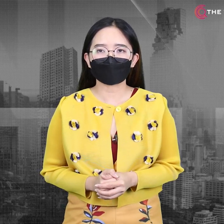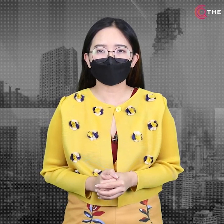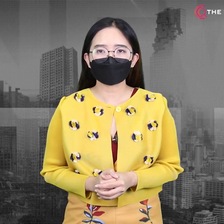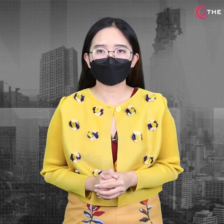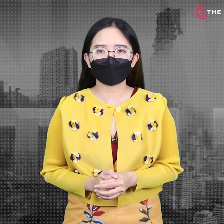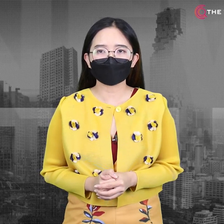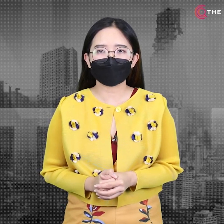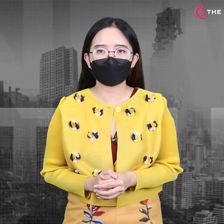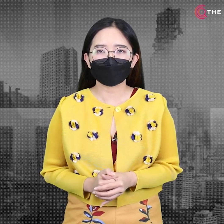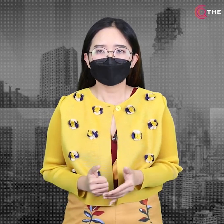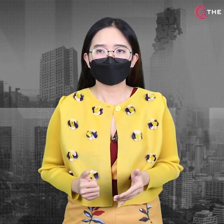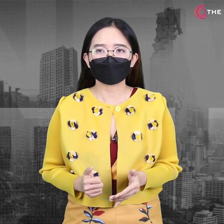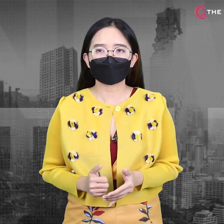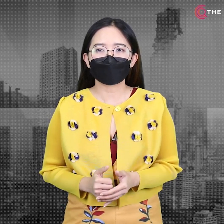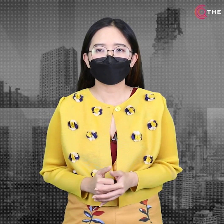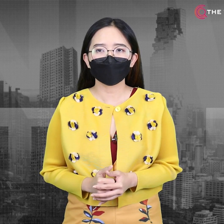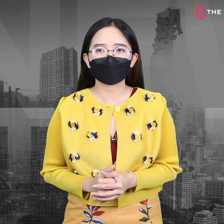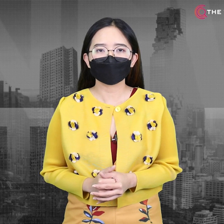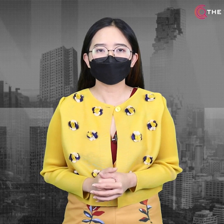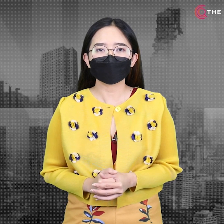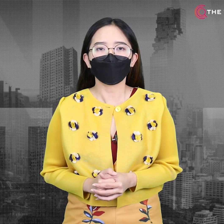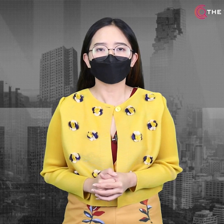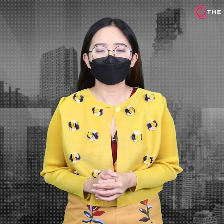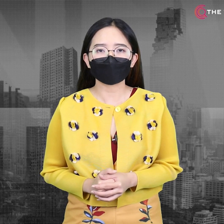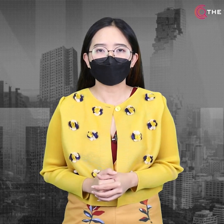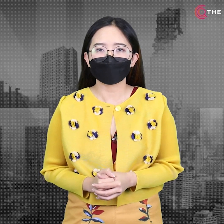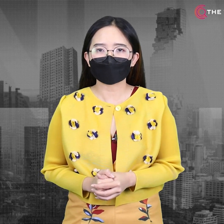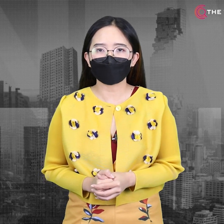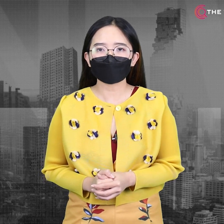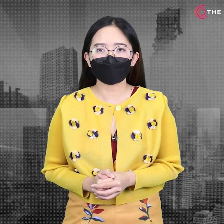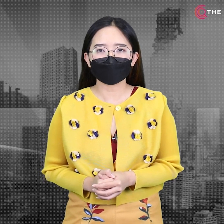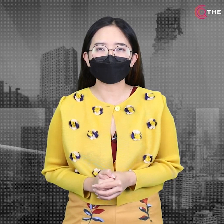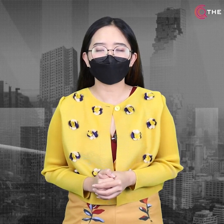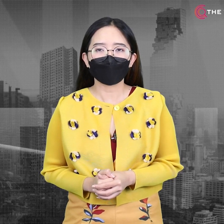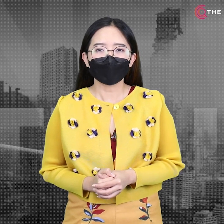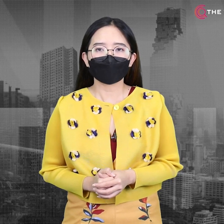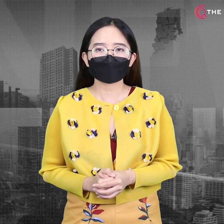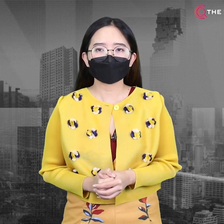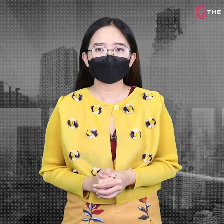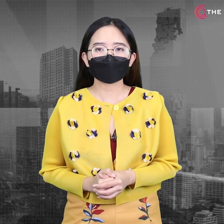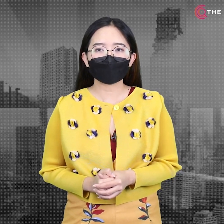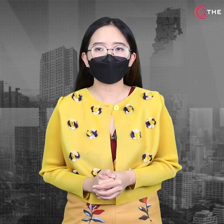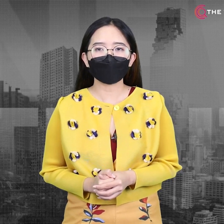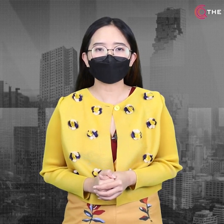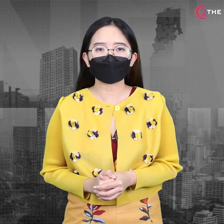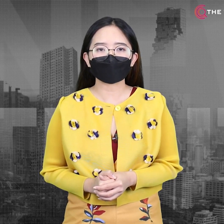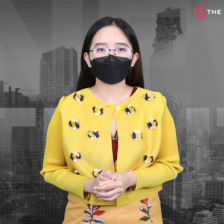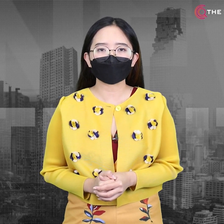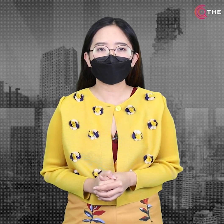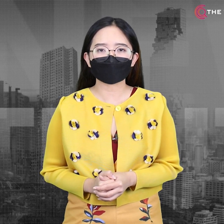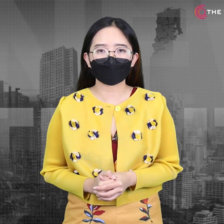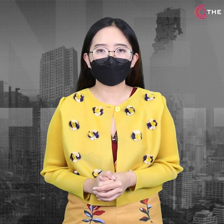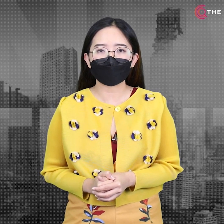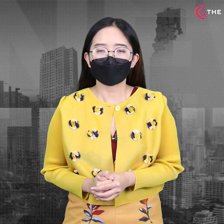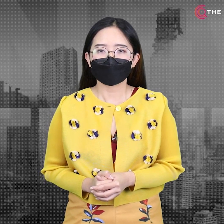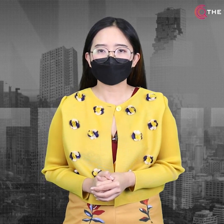ของผลเอกประยุตจาร์โอชาที่มีการลกขึ้นยืดอกรับ ทำปฏิวัิคนเดียวหังจากที่ Big Bomb มีการ